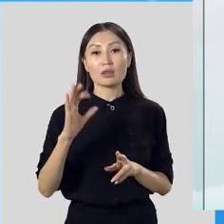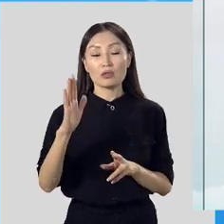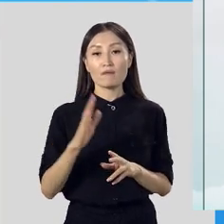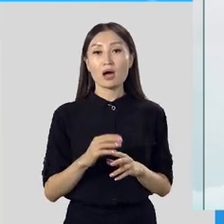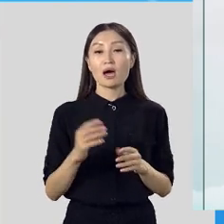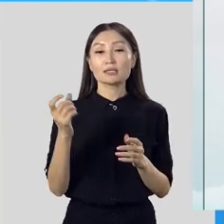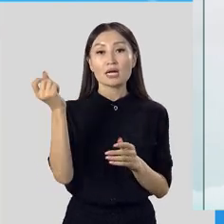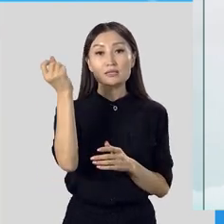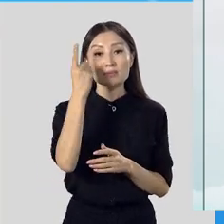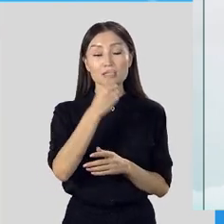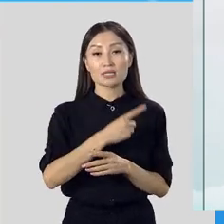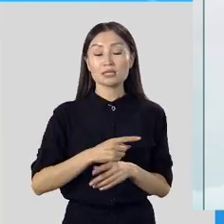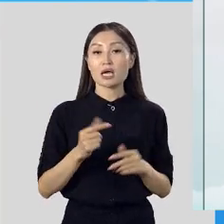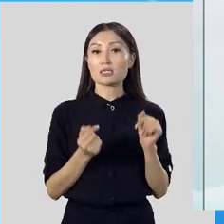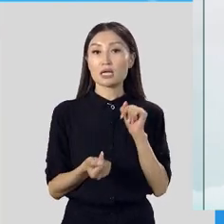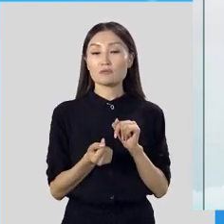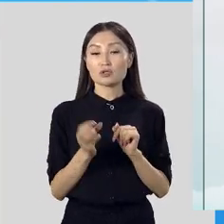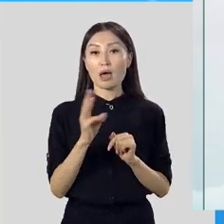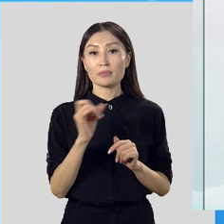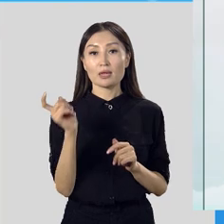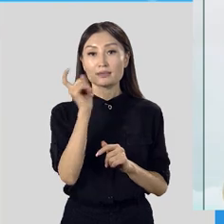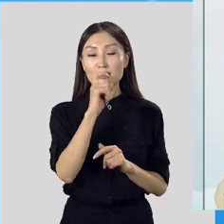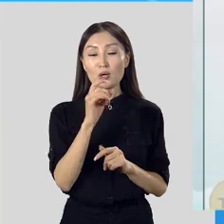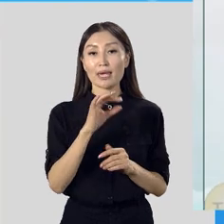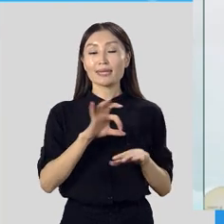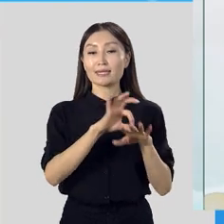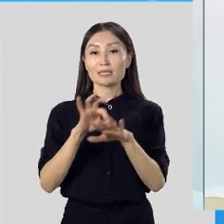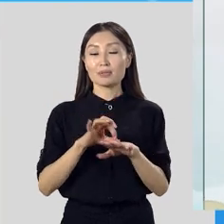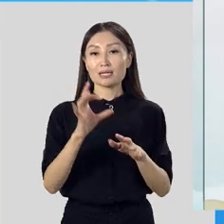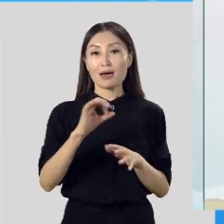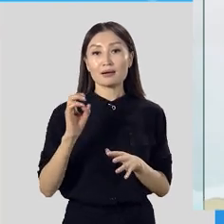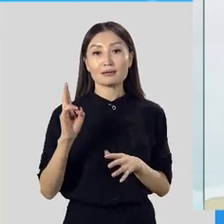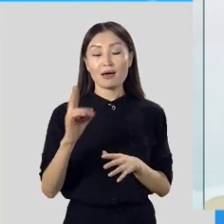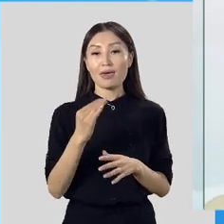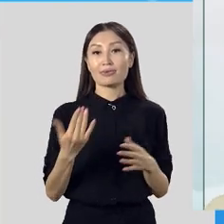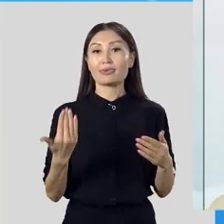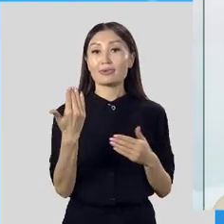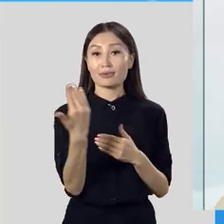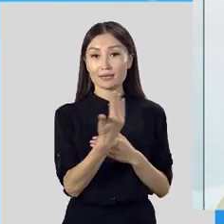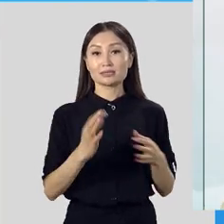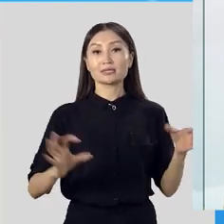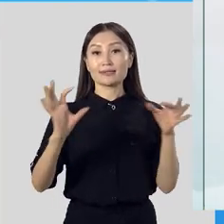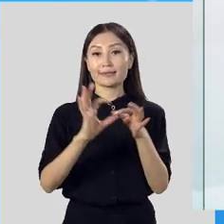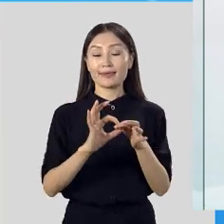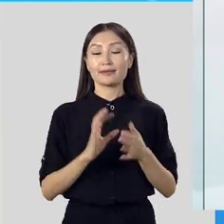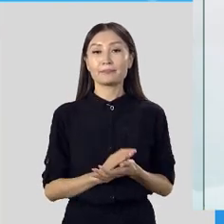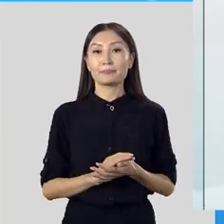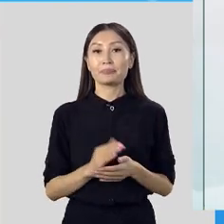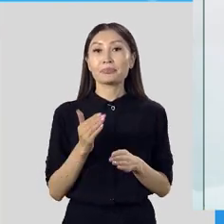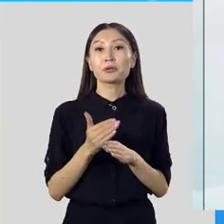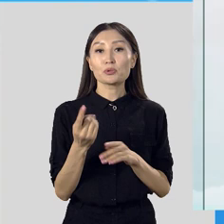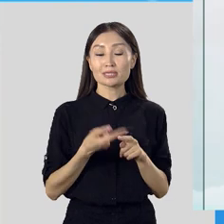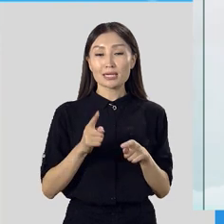происходит распознавание соответствующих аминокислот и транспортных РНК и их соединение.